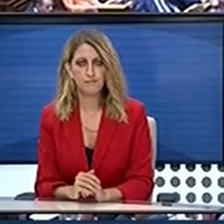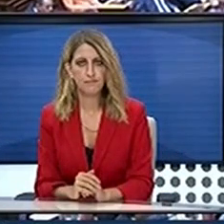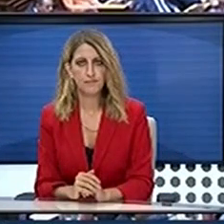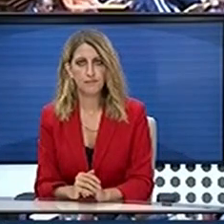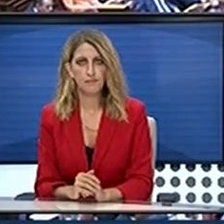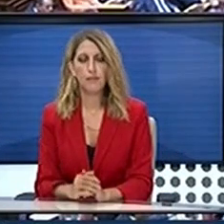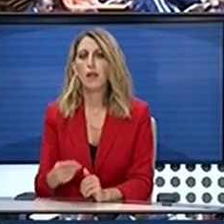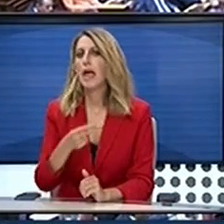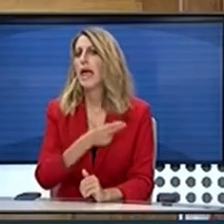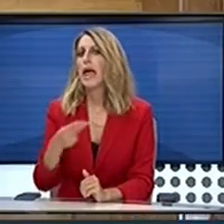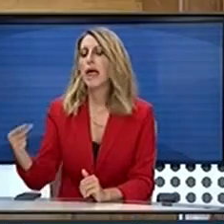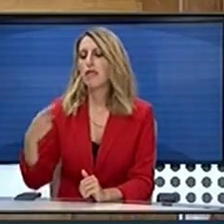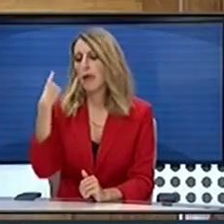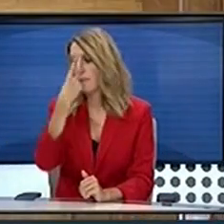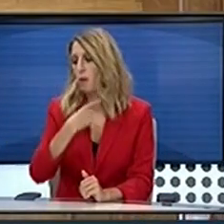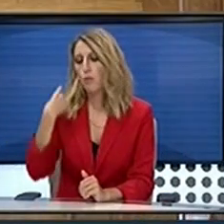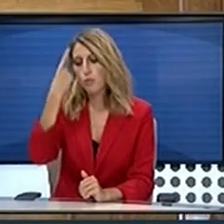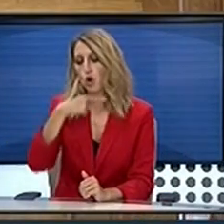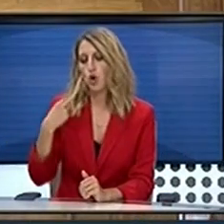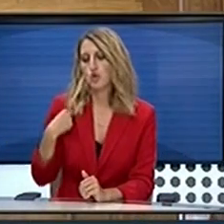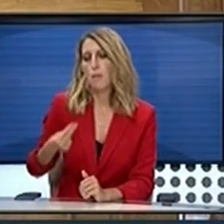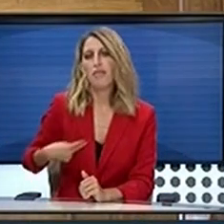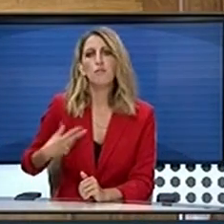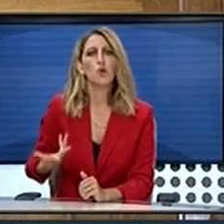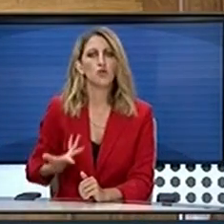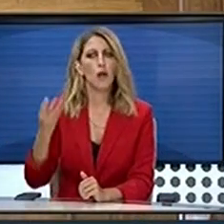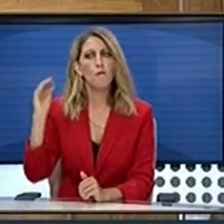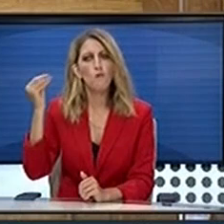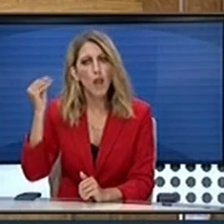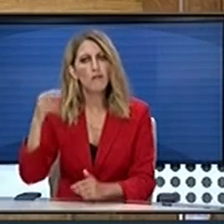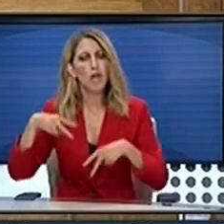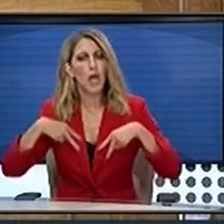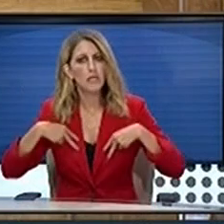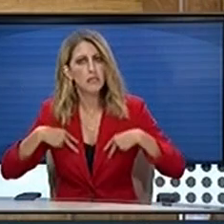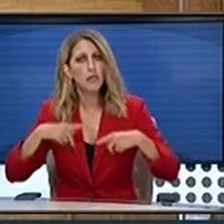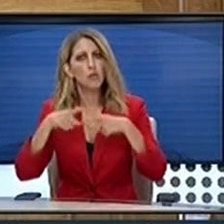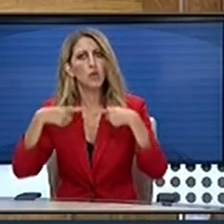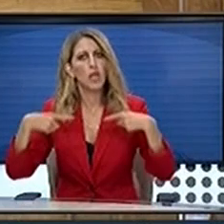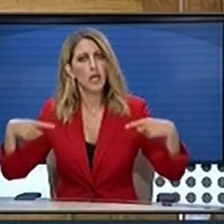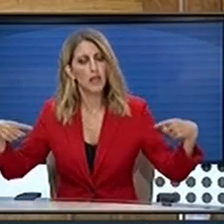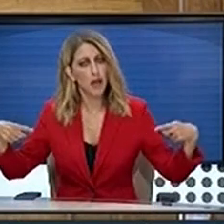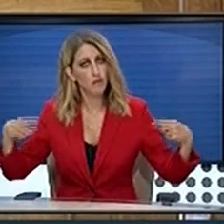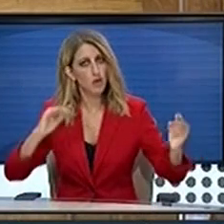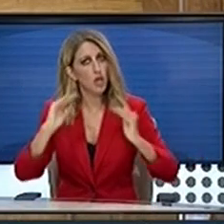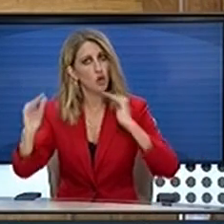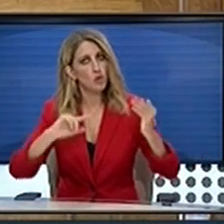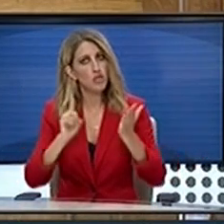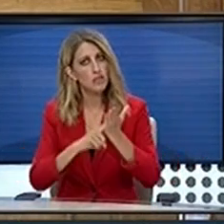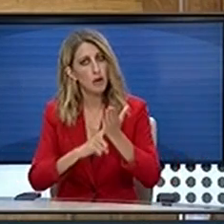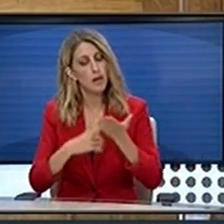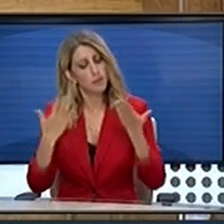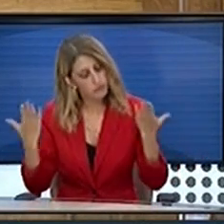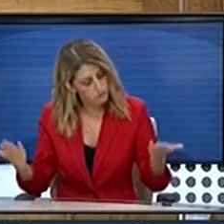βεβαίως πρέπει να προστατεύονται τα δημόσια πρόσωπα και όπως σας είπα να υπάρχει ένα αυξημένο φίλτρο